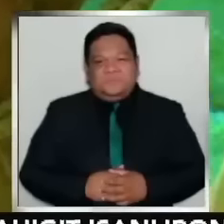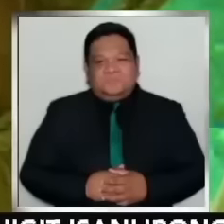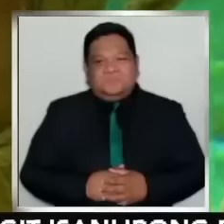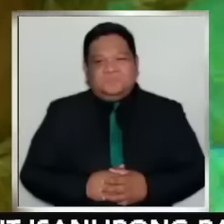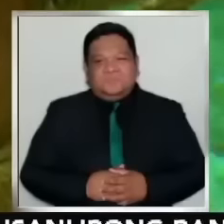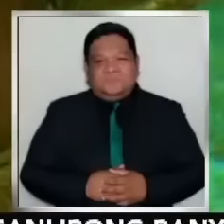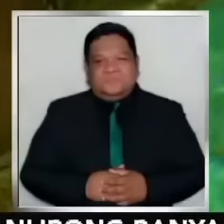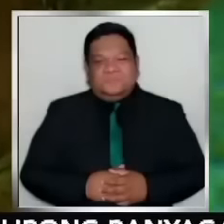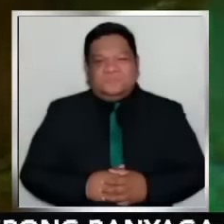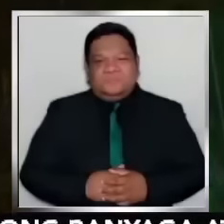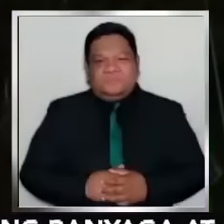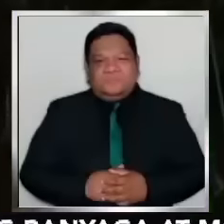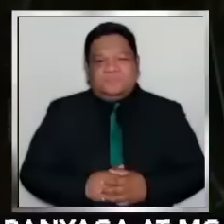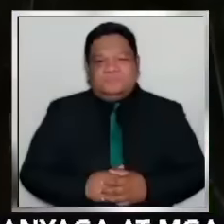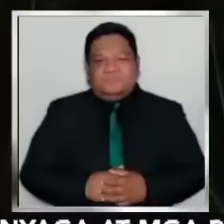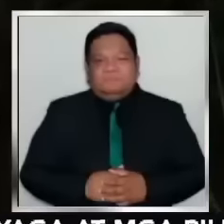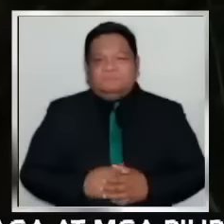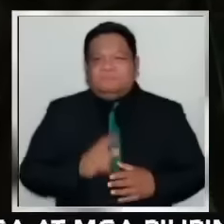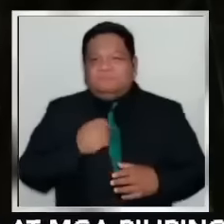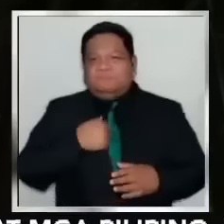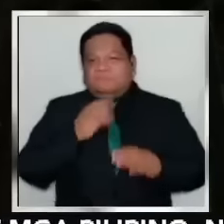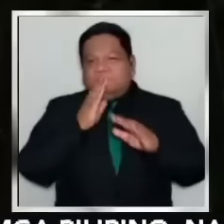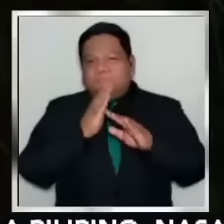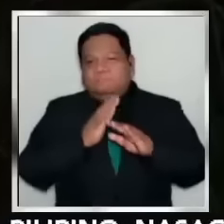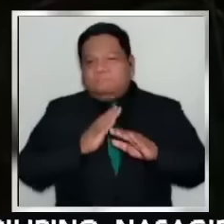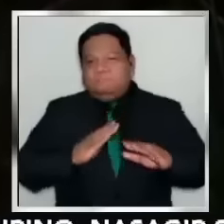Medyo tahimik ako kasi napakatahimik din dito.